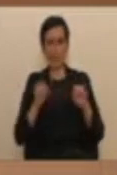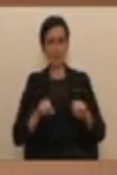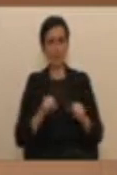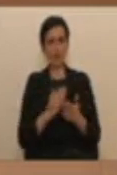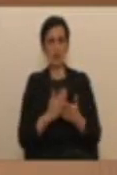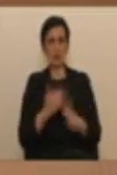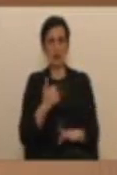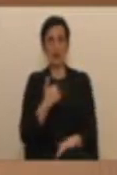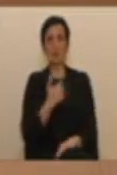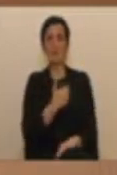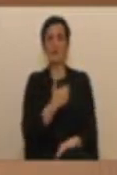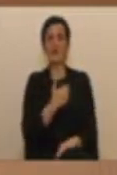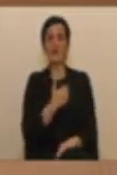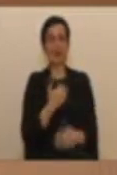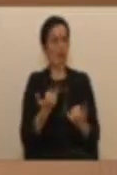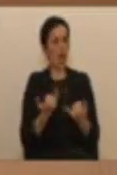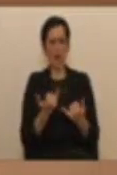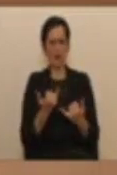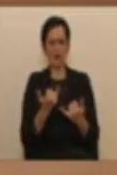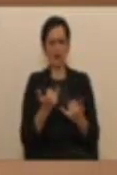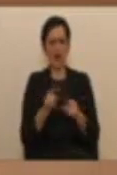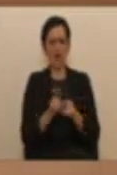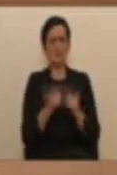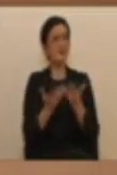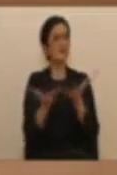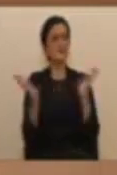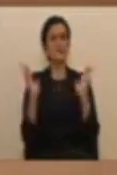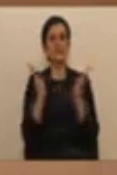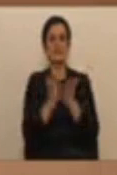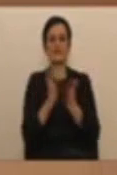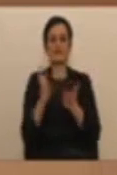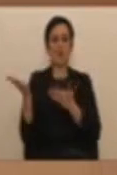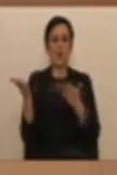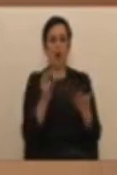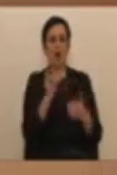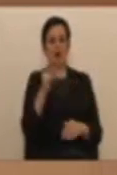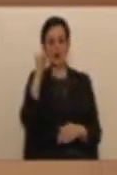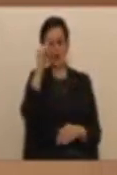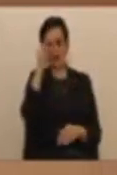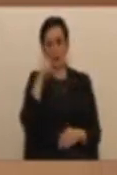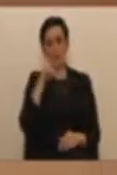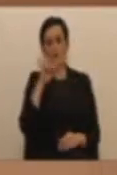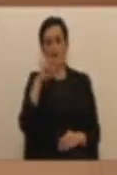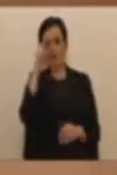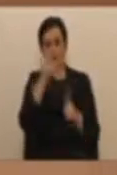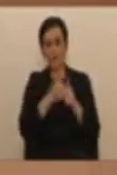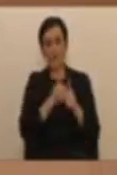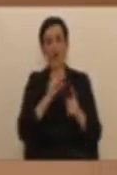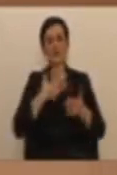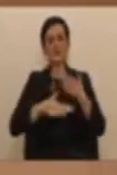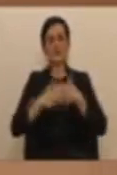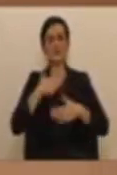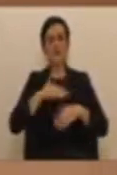მე მინდა, არა ახლა არც ვიკადრებ, არც არის ეს სივრცე, რომ მოვიხმო ან პავლე მოციქული, ან თავად სახარების